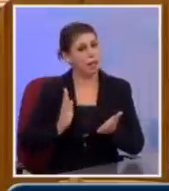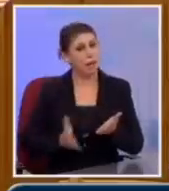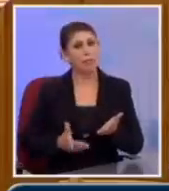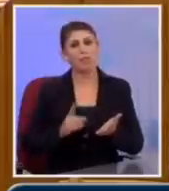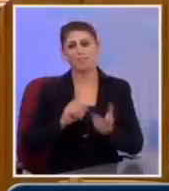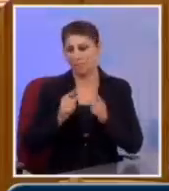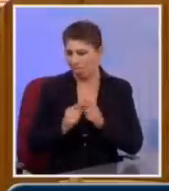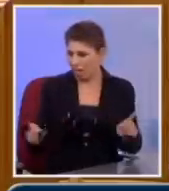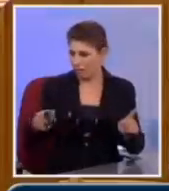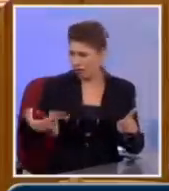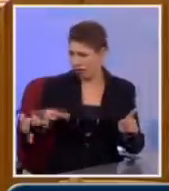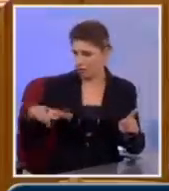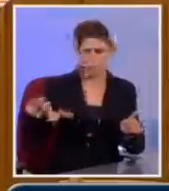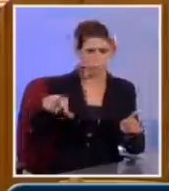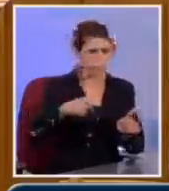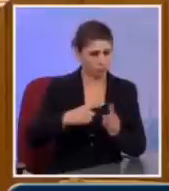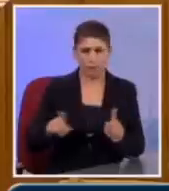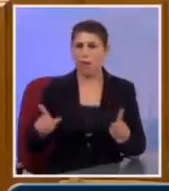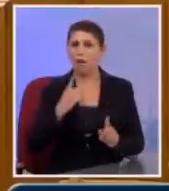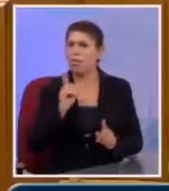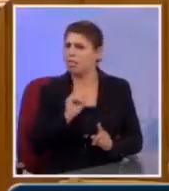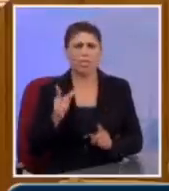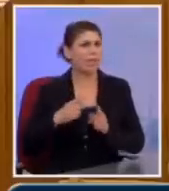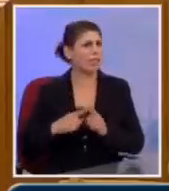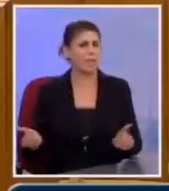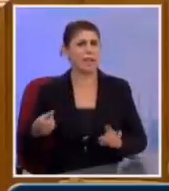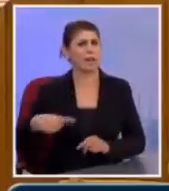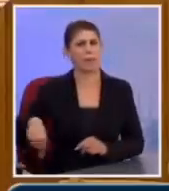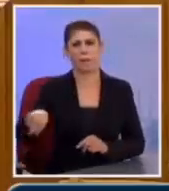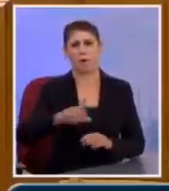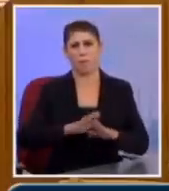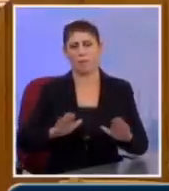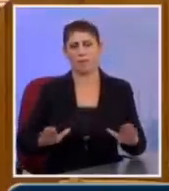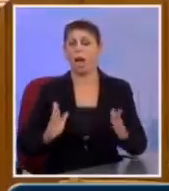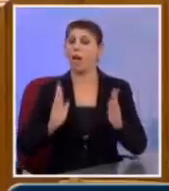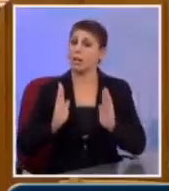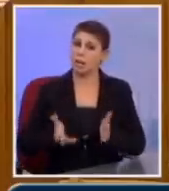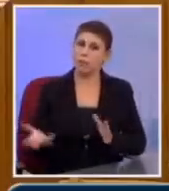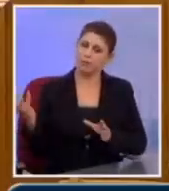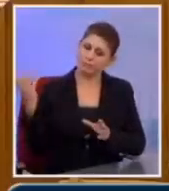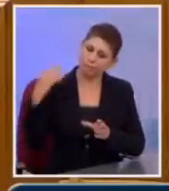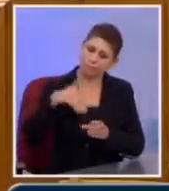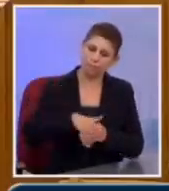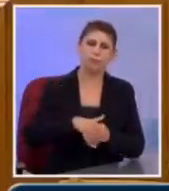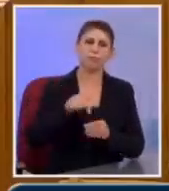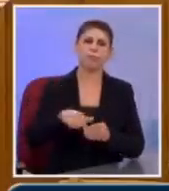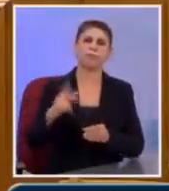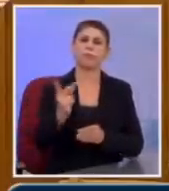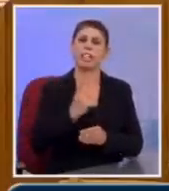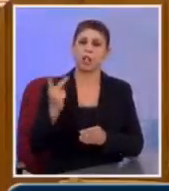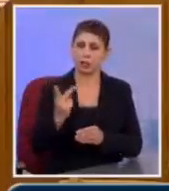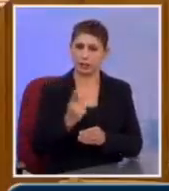μην διαφέρει από τα άλλα παιδιά, γιατί δεν διαφέρει από τα άλλα παιδιά, και για να μπορεί να ενταχθεί σε αυτή την